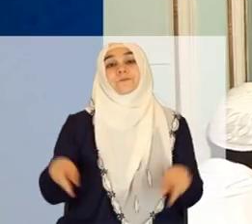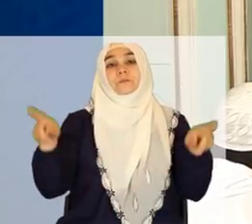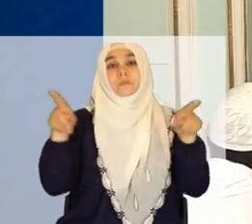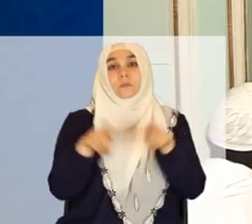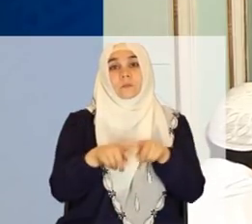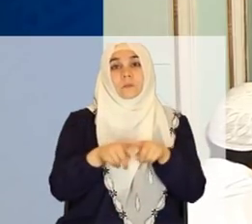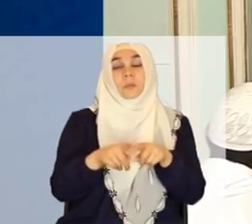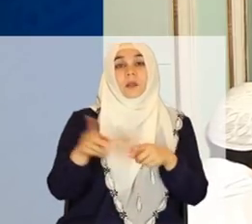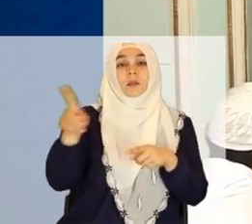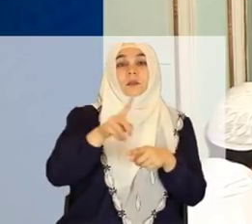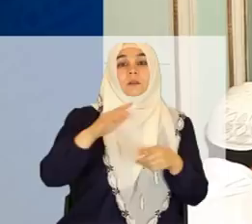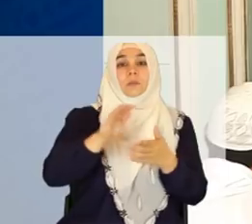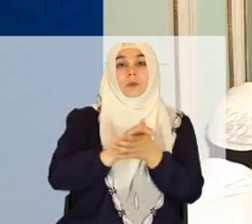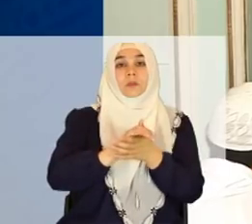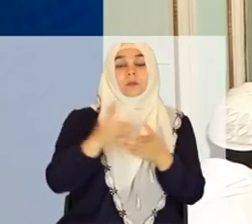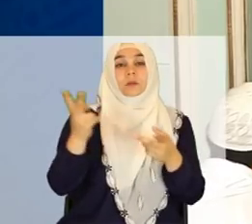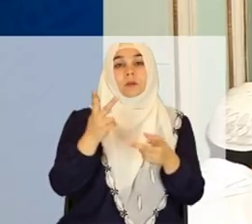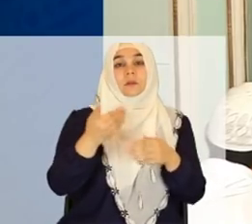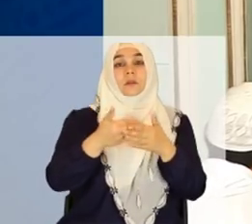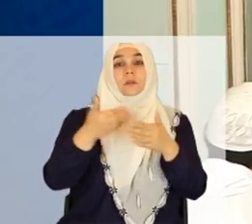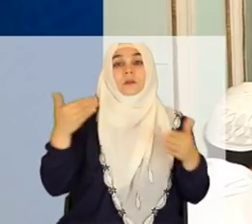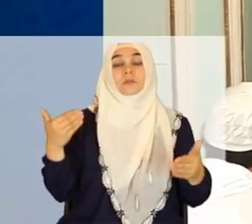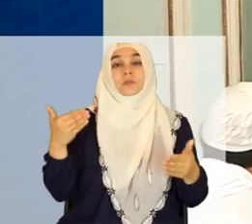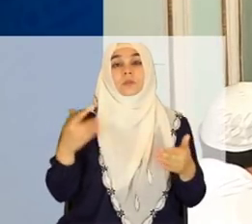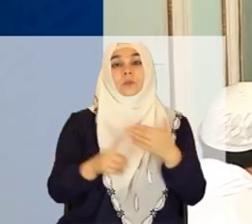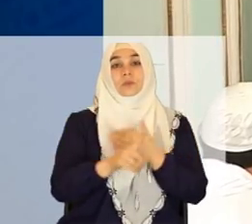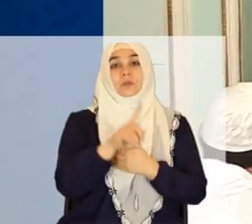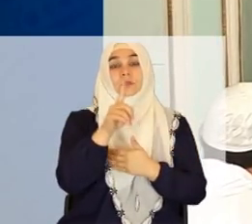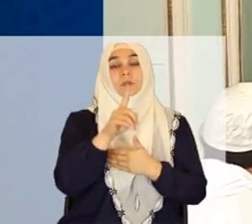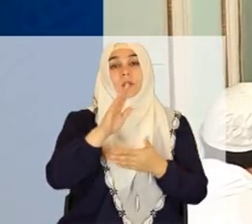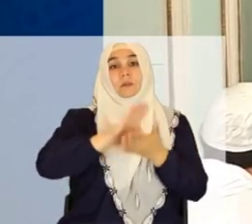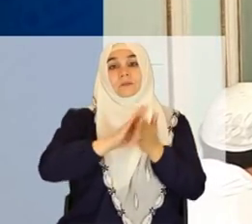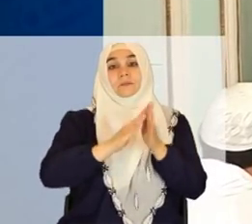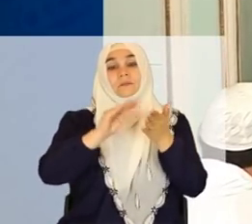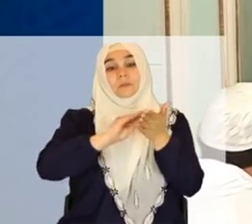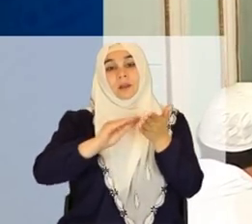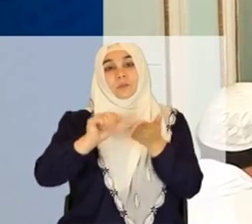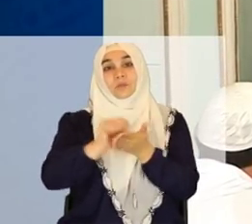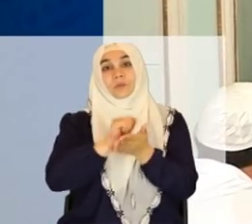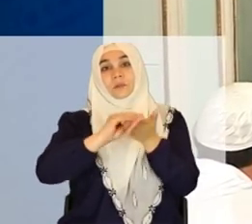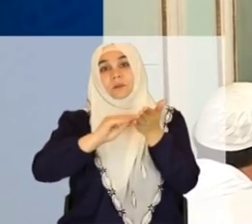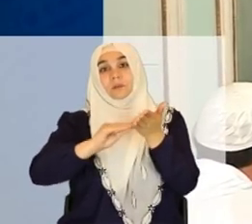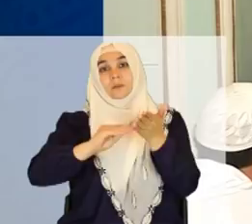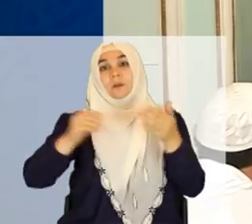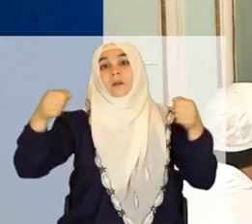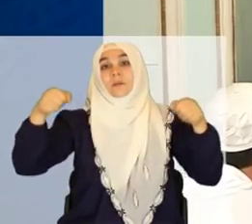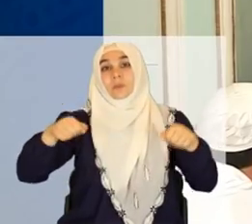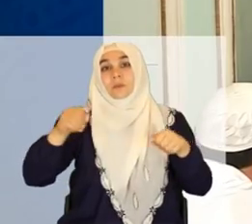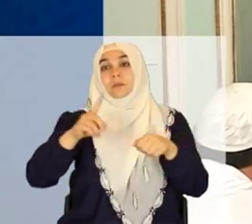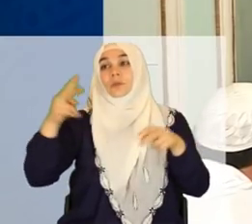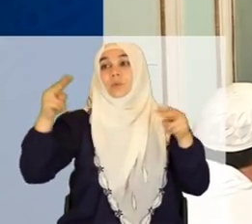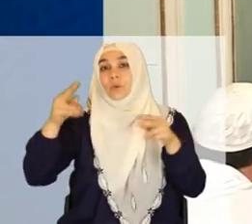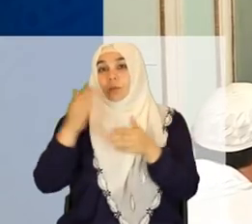Ana shu hamkorlikni avvalo shu boshlanishidan hujjatlashtirish kerak. Guvohlarni